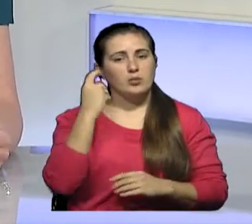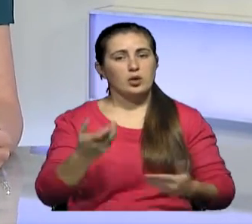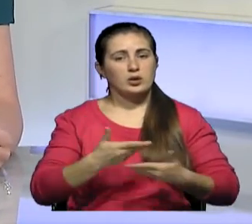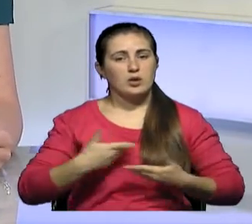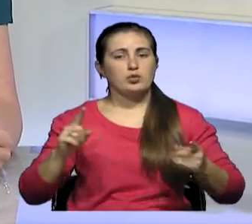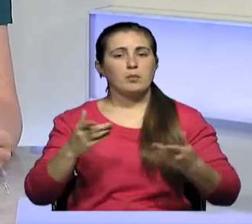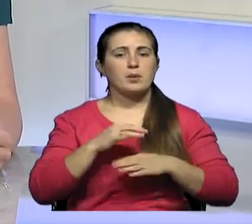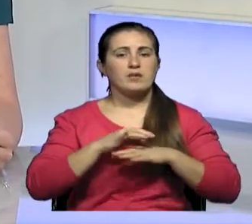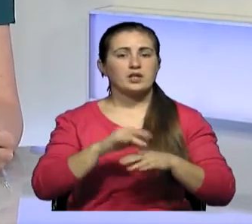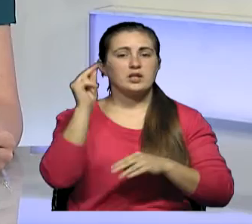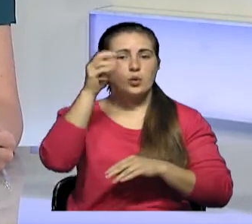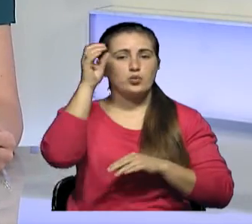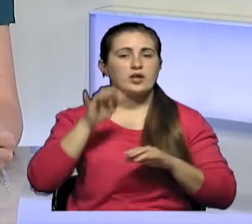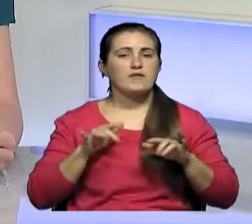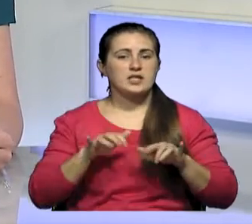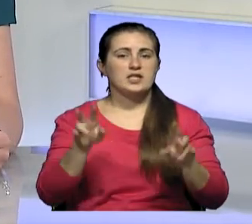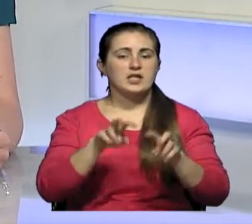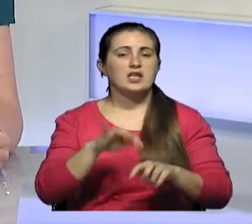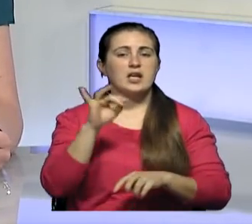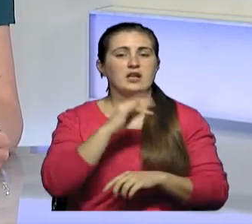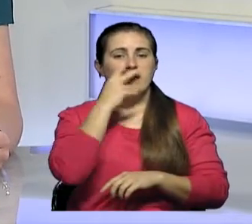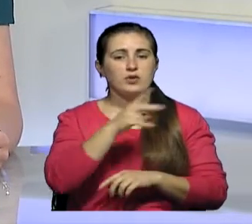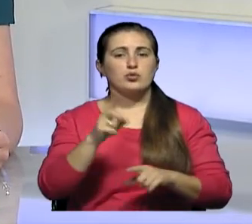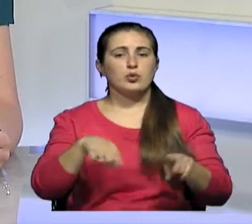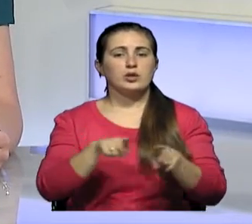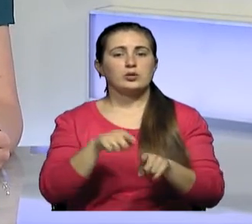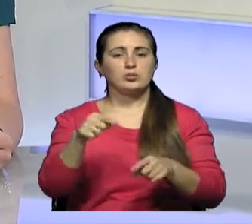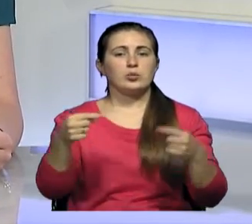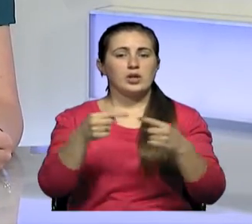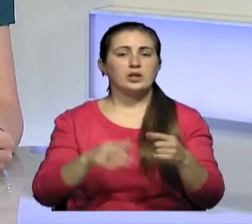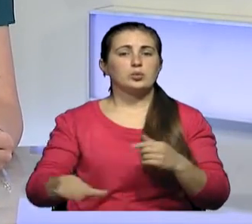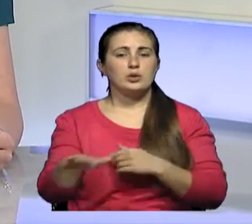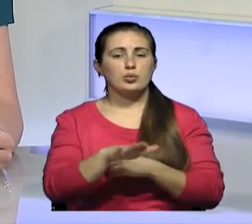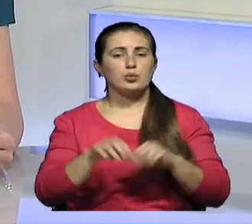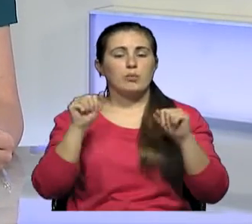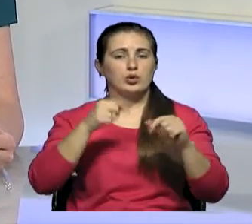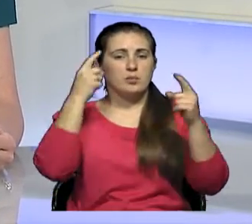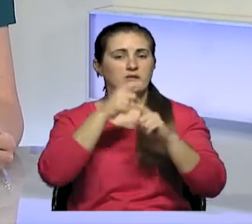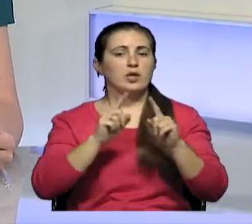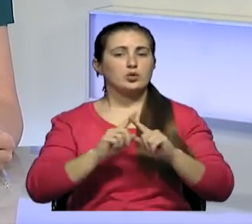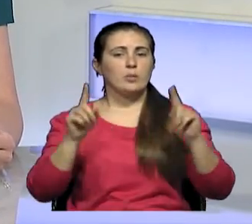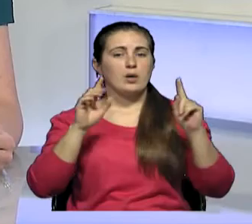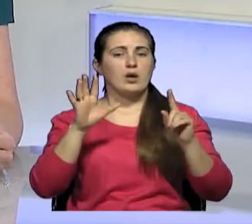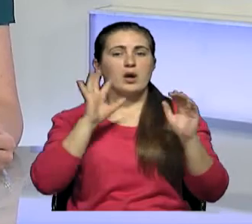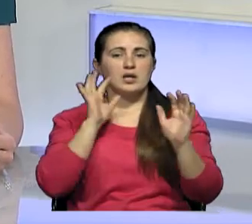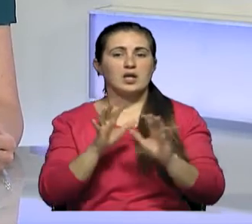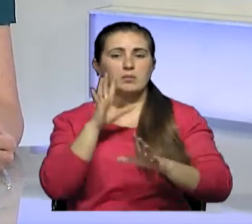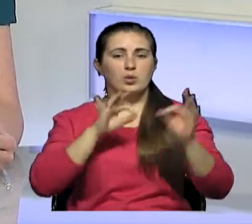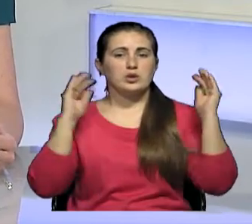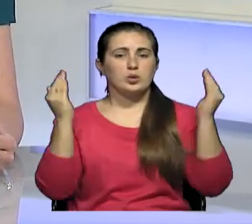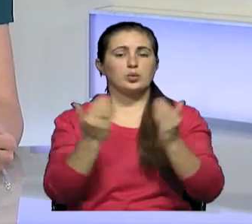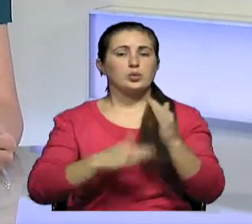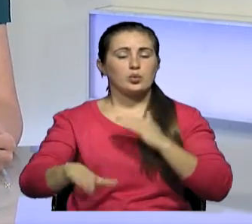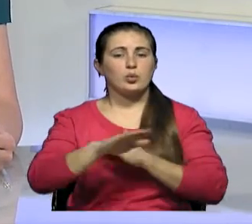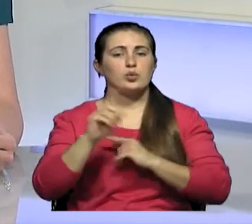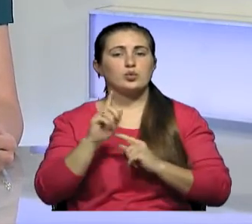проводили научные изыскания и там видим что данную какую-то конкретную территорию можно объявить особо охраняемой природной территории связи с тем что есть